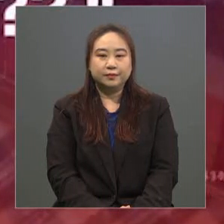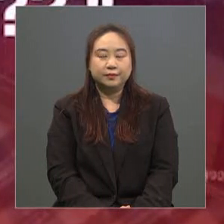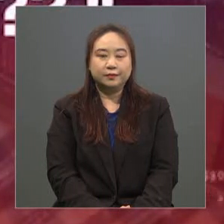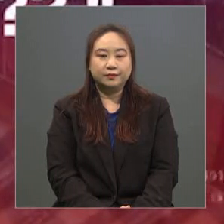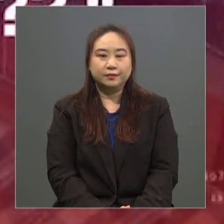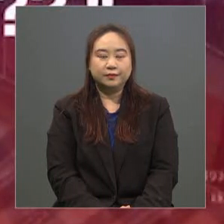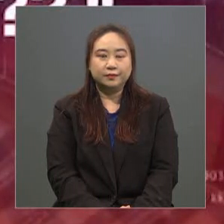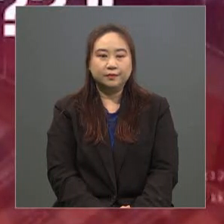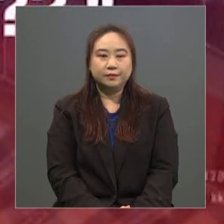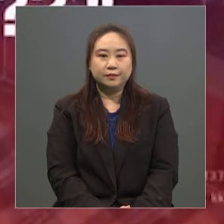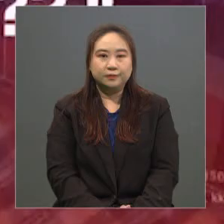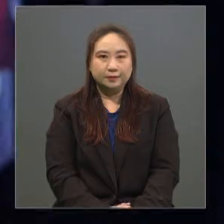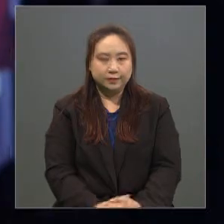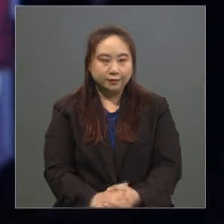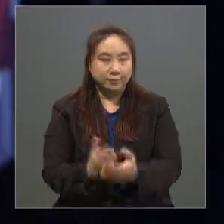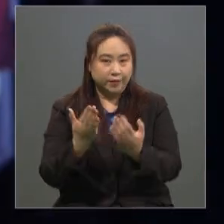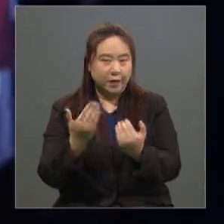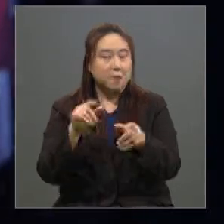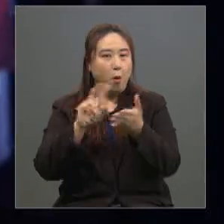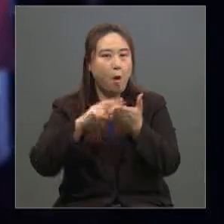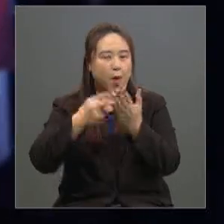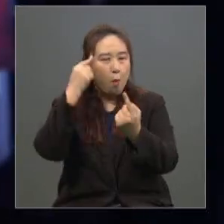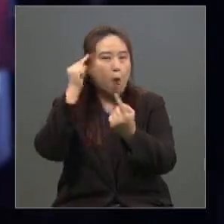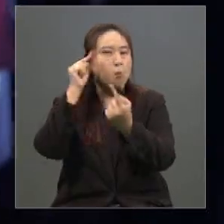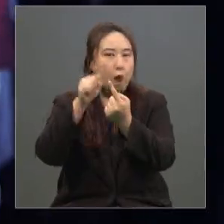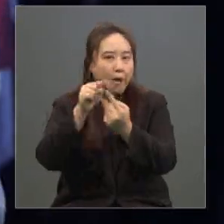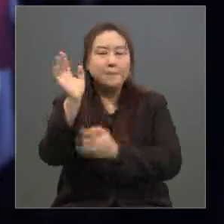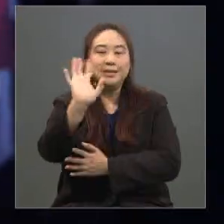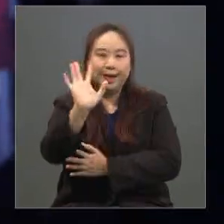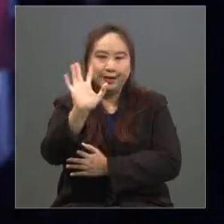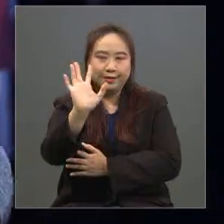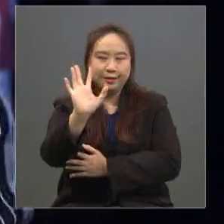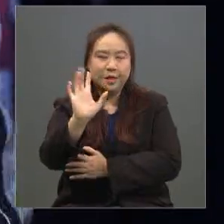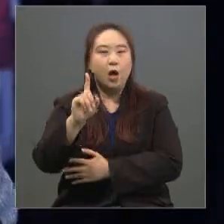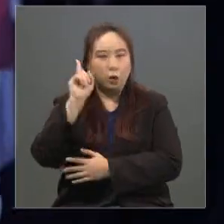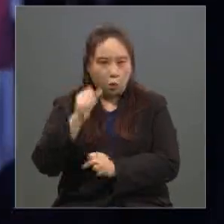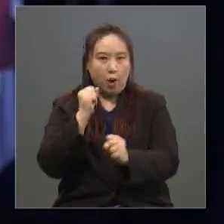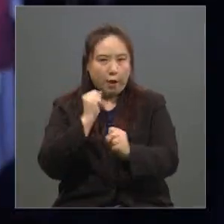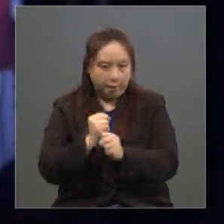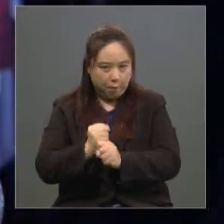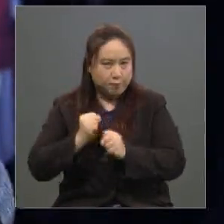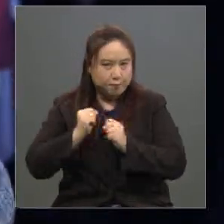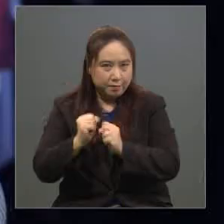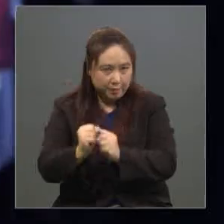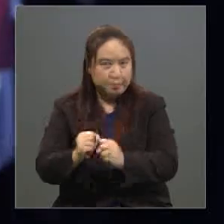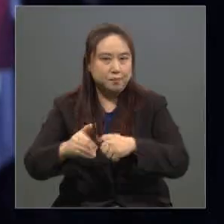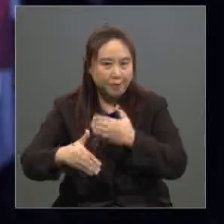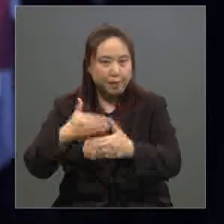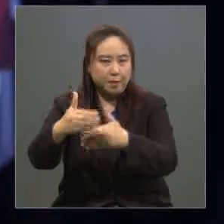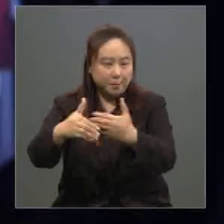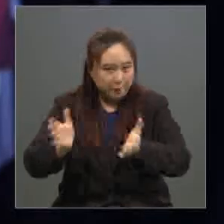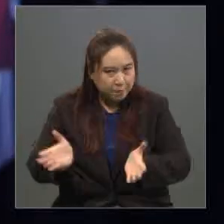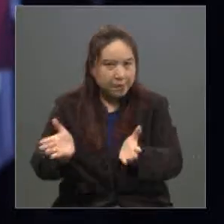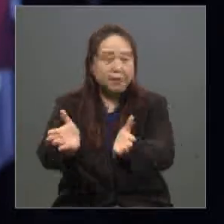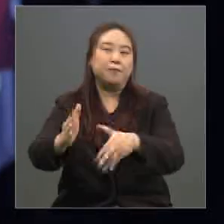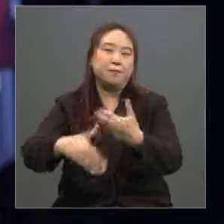เราจะใช้คำว่า hopefully ไม่ได้เราจะให้ความหวังไม่ได้มันต้องใช้คำว่า go forward มันต้องใช้คำว่า show must